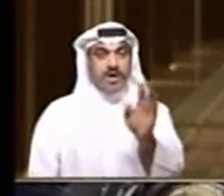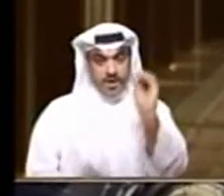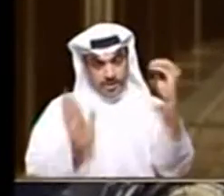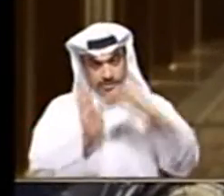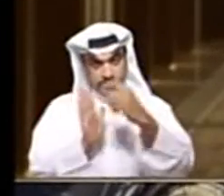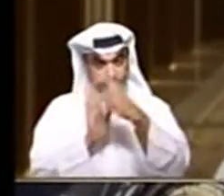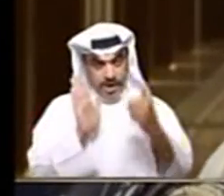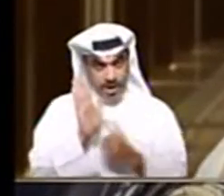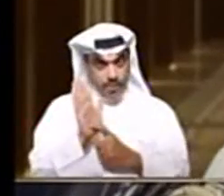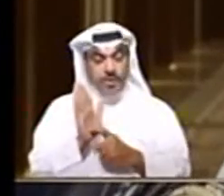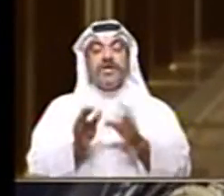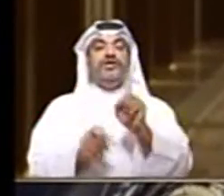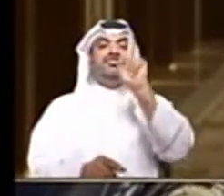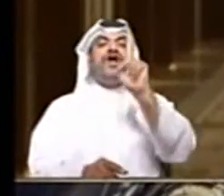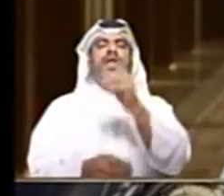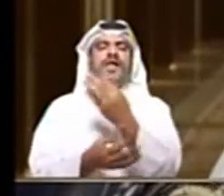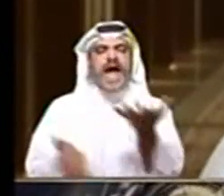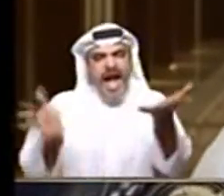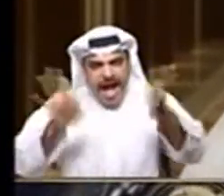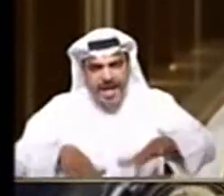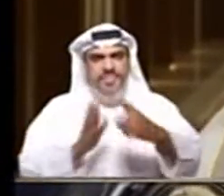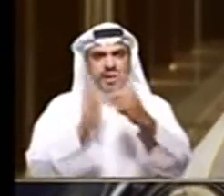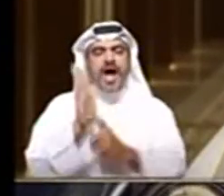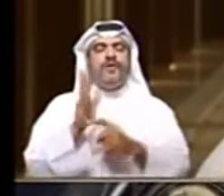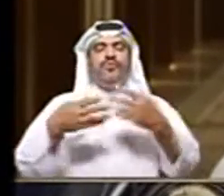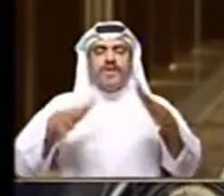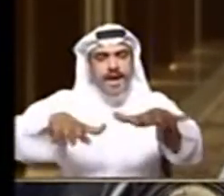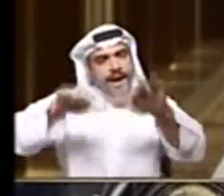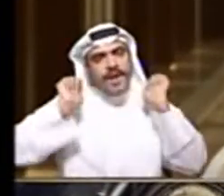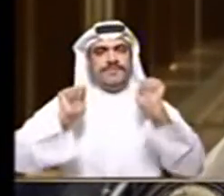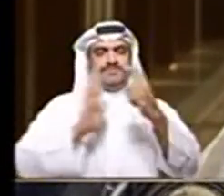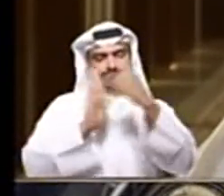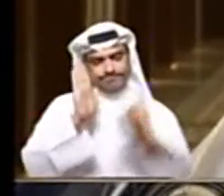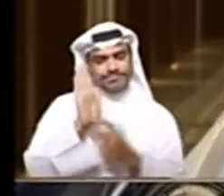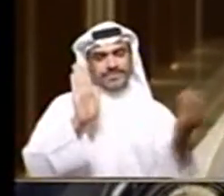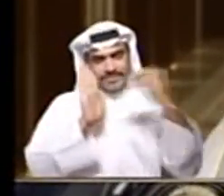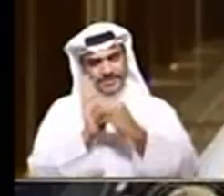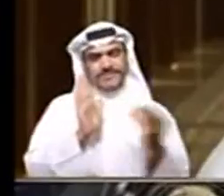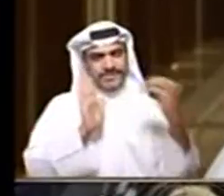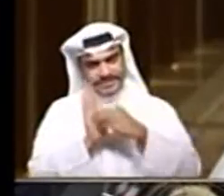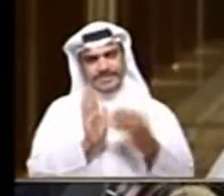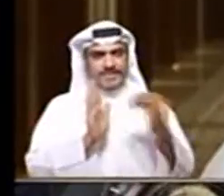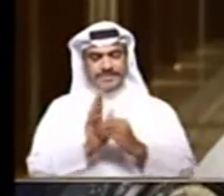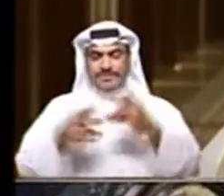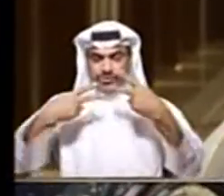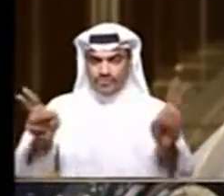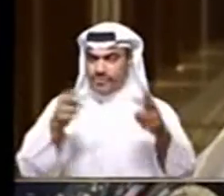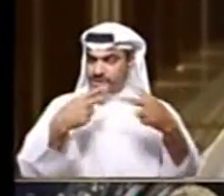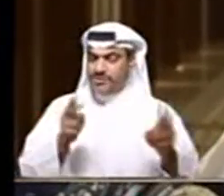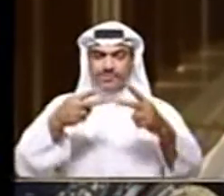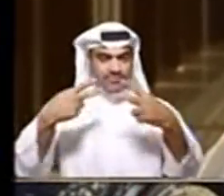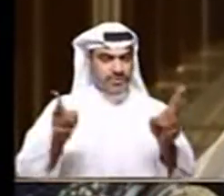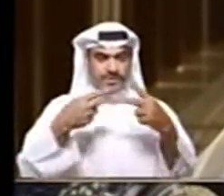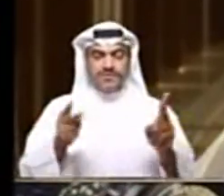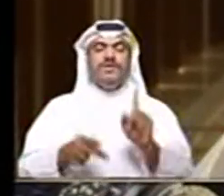ننجزها مو شرط أن نقرها كلها، يعني ننجزها ننتهي منها سواء بإقرارها مداولتين أو بإقرارها مداولة أخرى أو